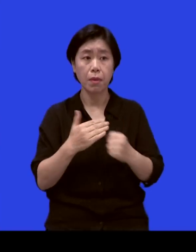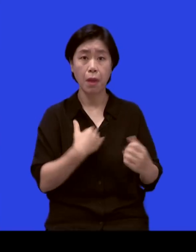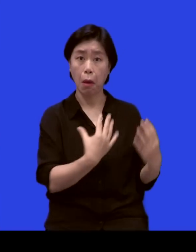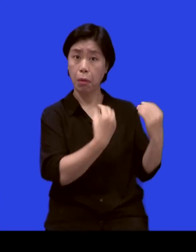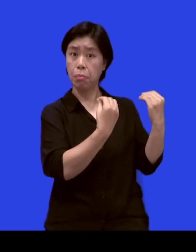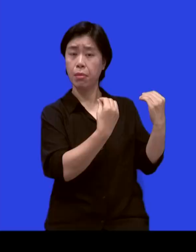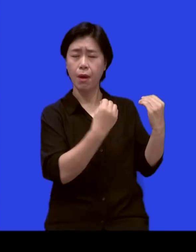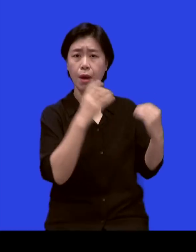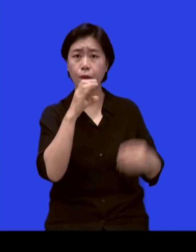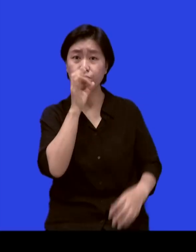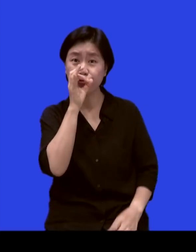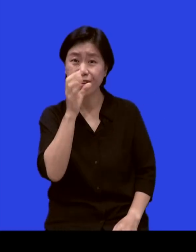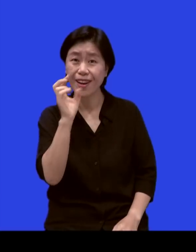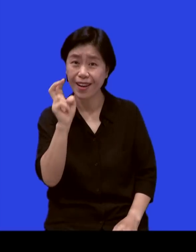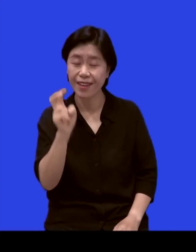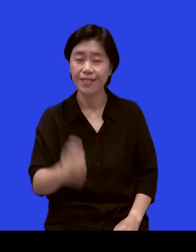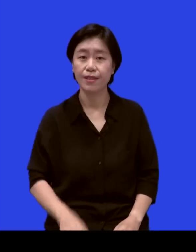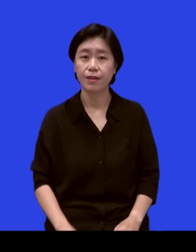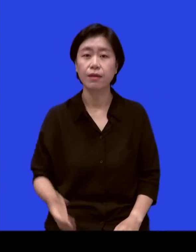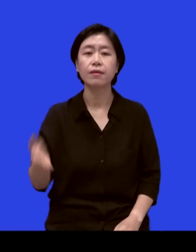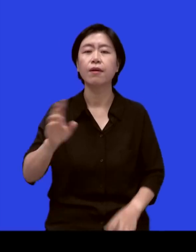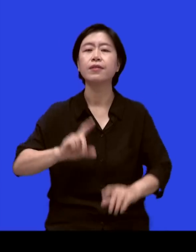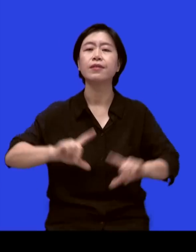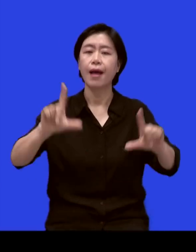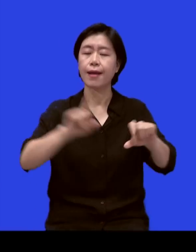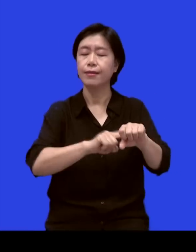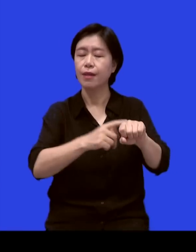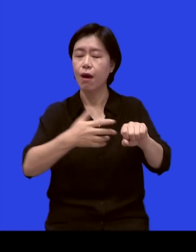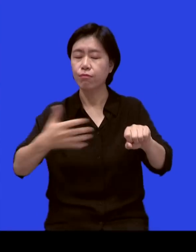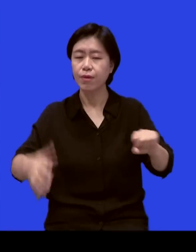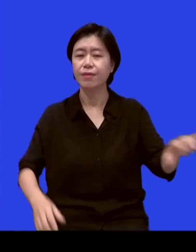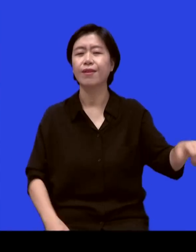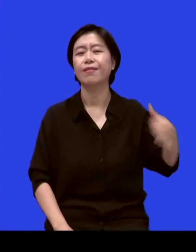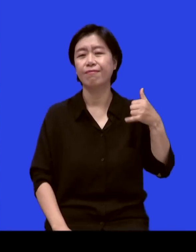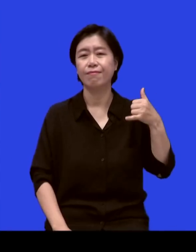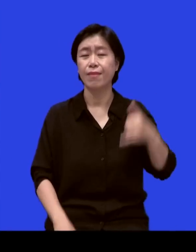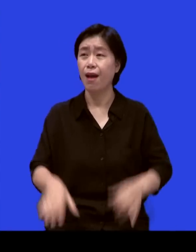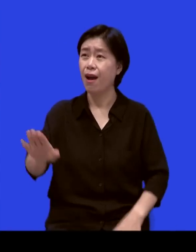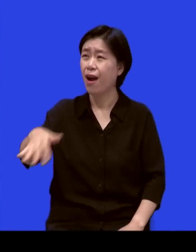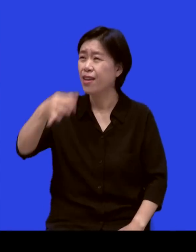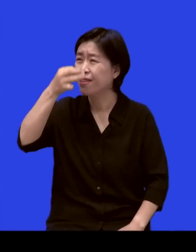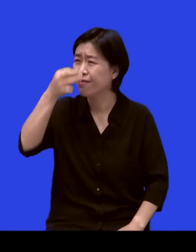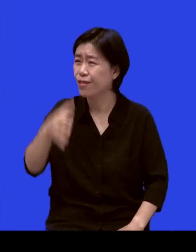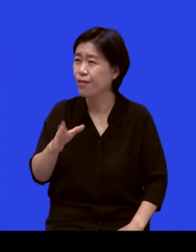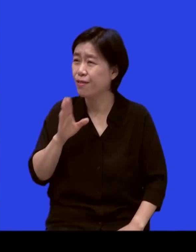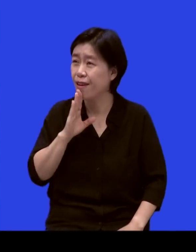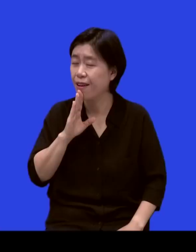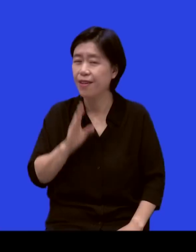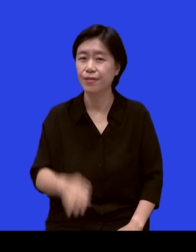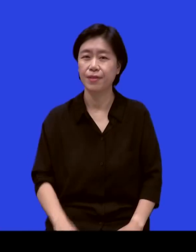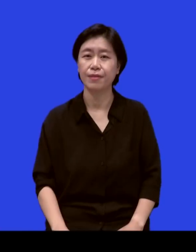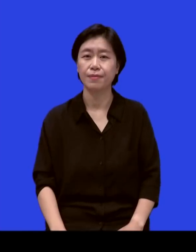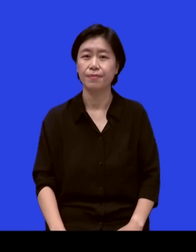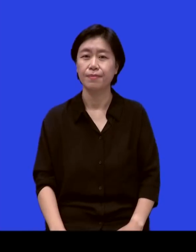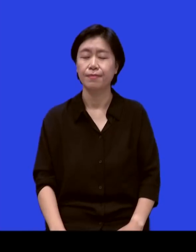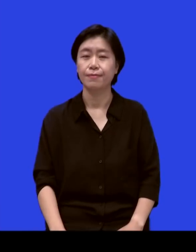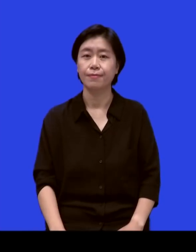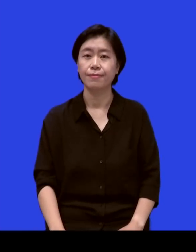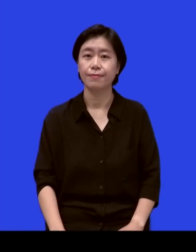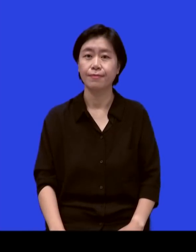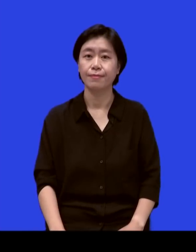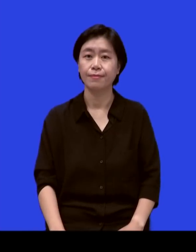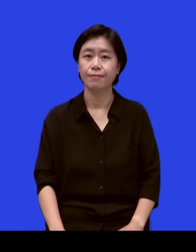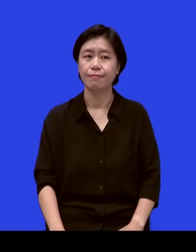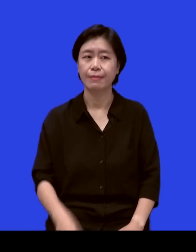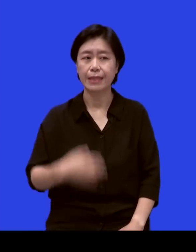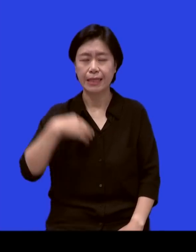그렇게 해서 가다가 어느 날 이제 전화가 온 거예요. 예. 많이 힘드시죠? 이러더라고요. 예. 그 작가분이. 예. 그래서 제가